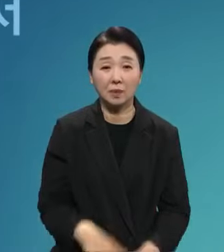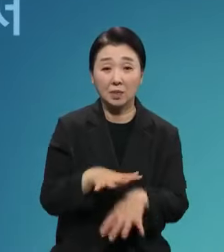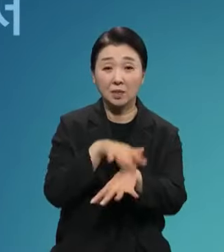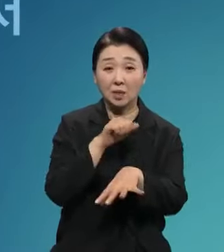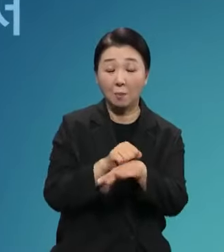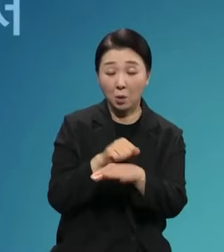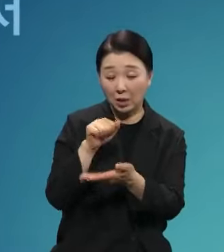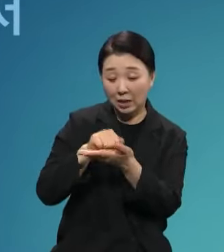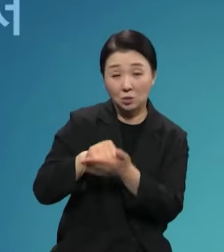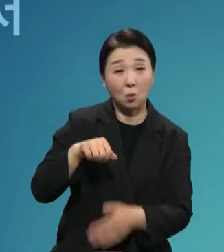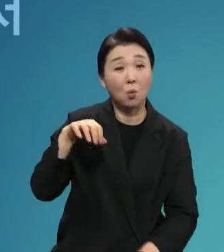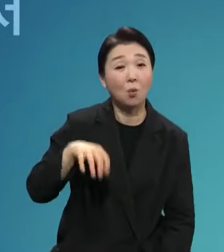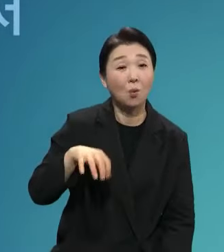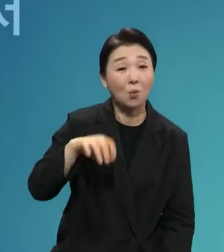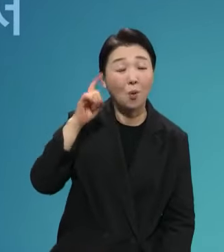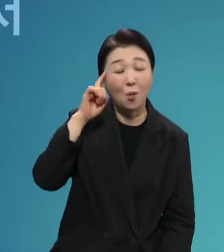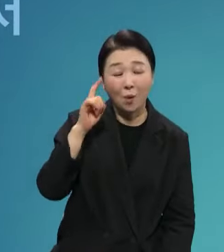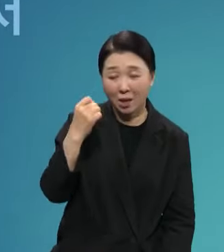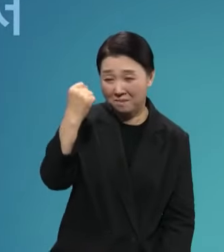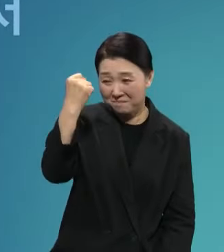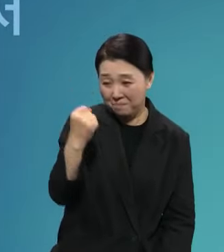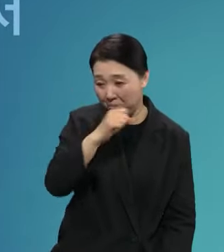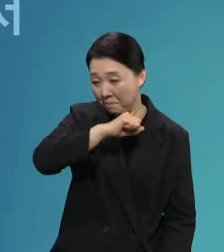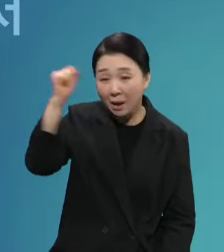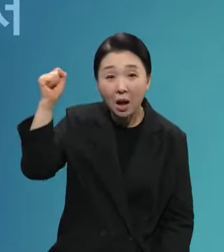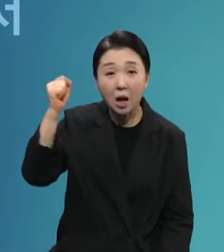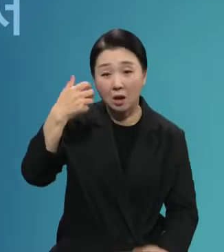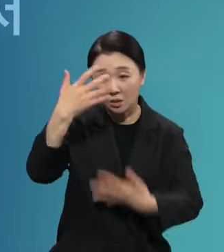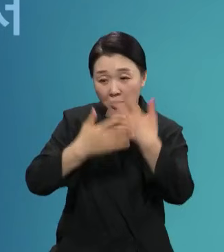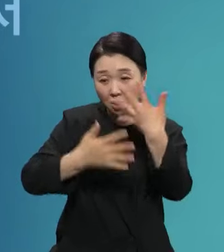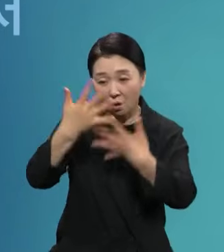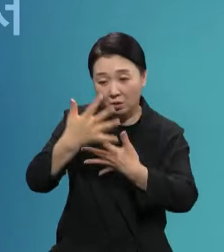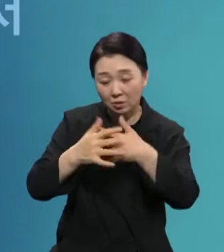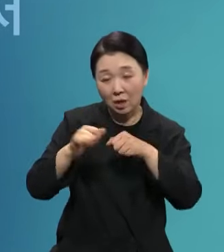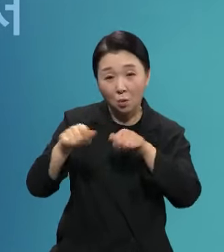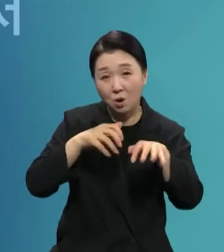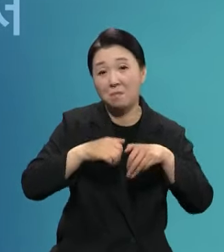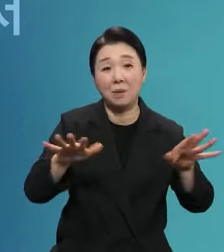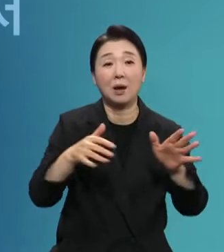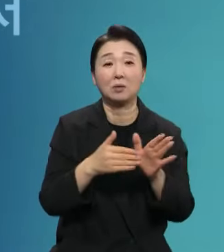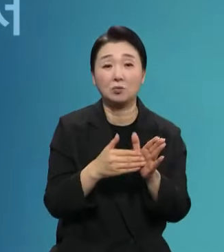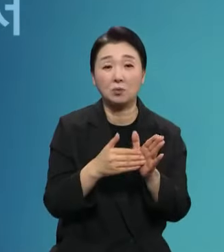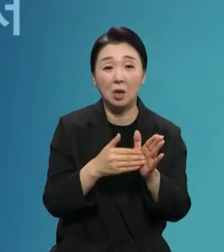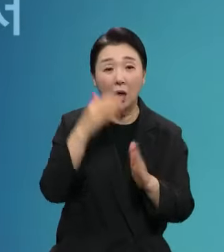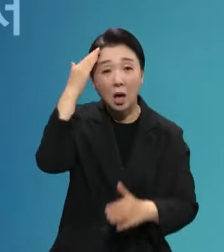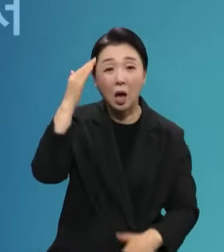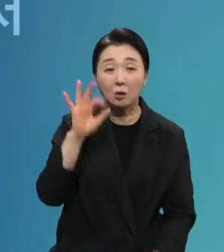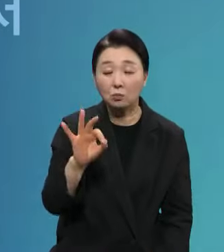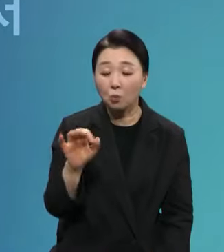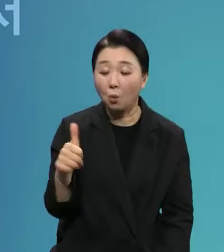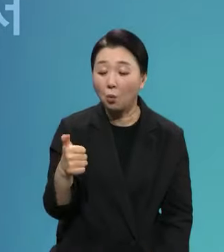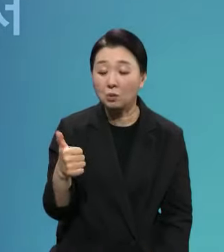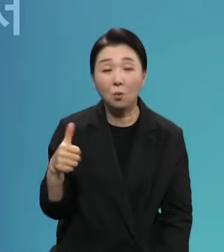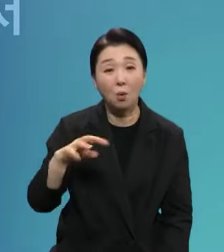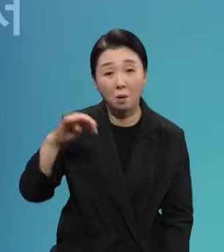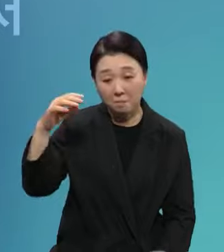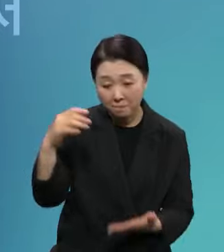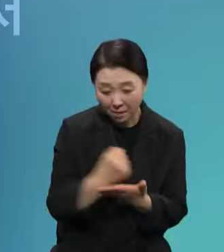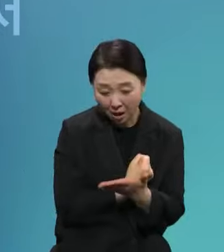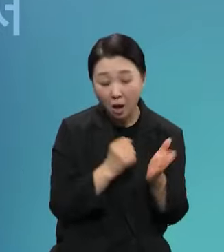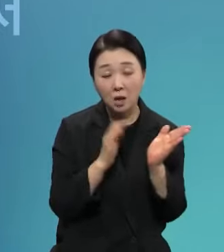싱가포르의 한 카지노에서 잭팟에 당첨된 영상이 온라인에 퍼지고 있습니다. 우리 돈 55억을 딴